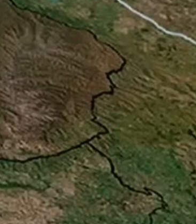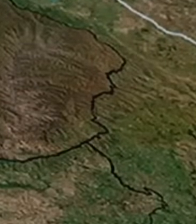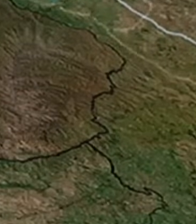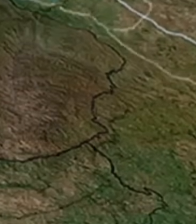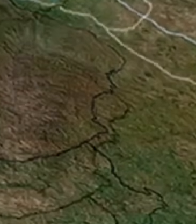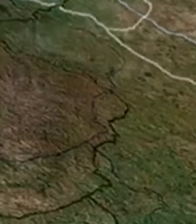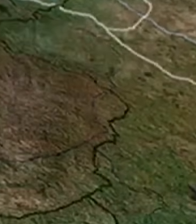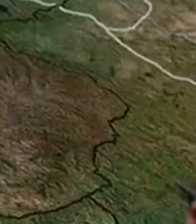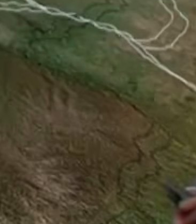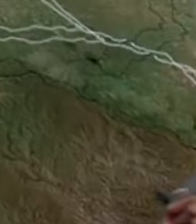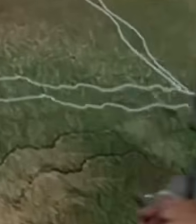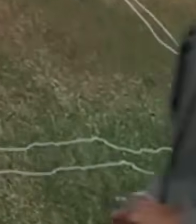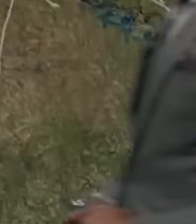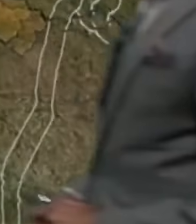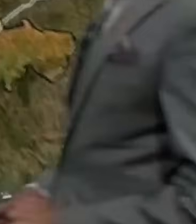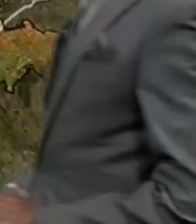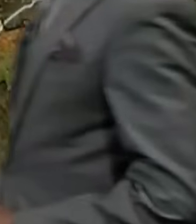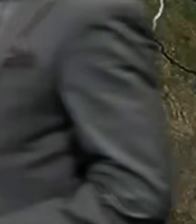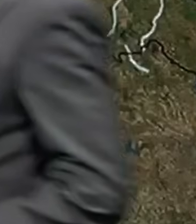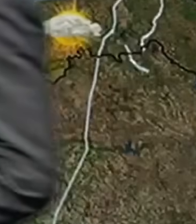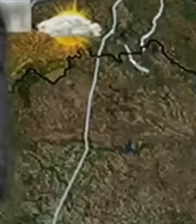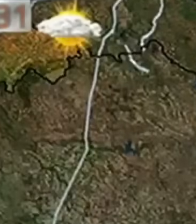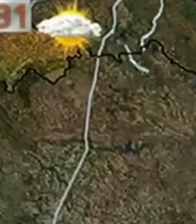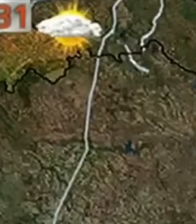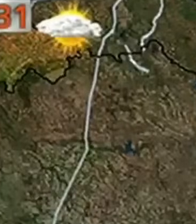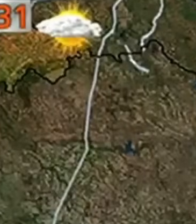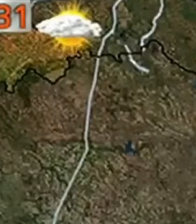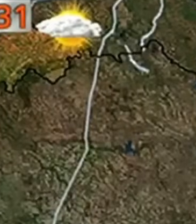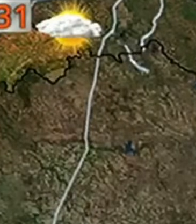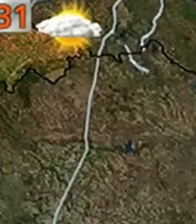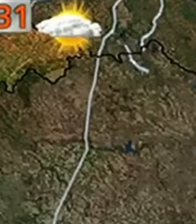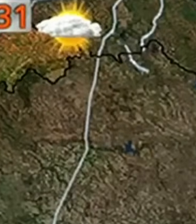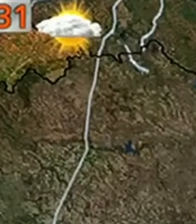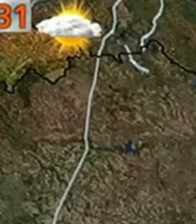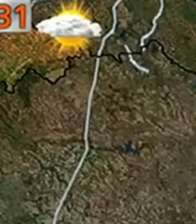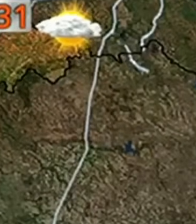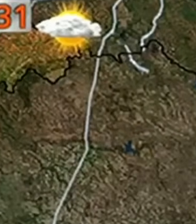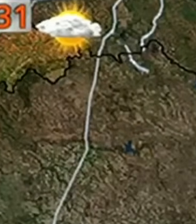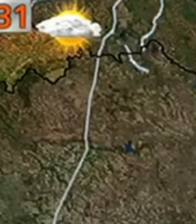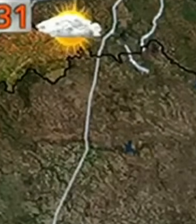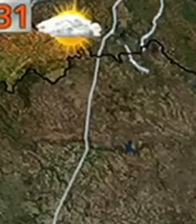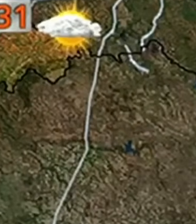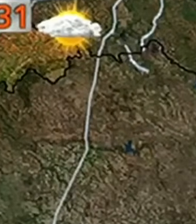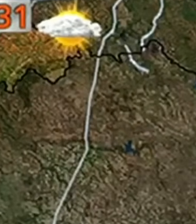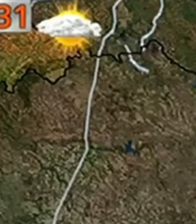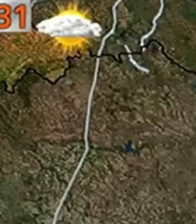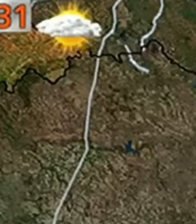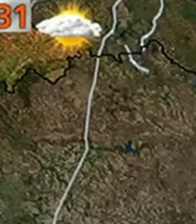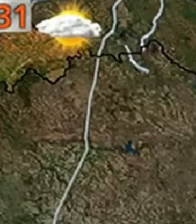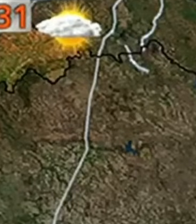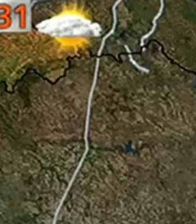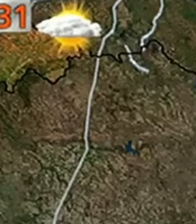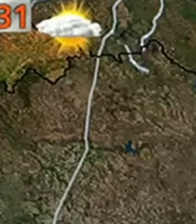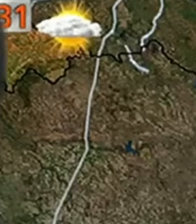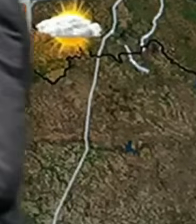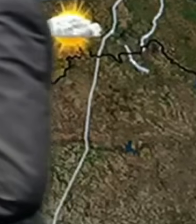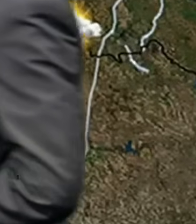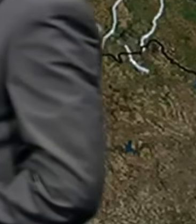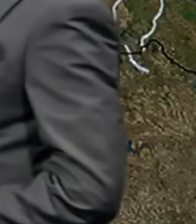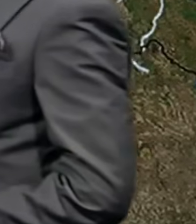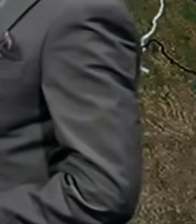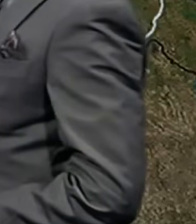tše 26 a re bele karolo tša province ya North West province eo bontšha go tla fiša ka Tosca 35 le gona ka Taung dikarolo tša province le